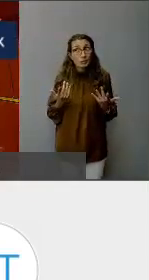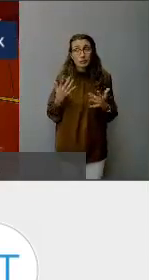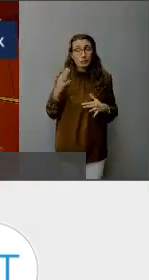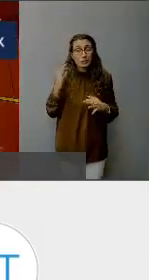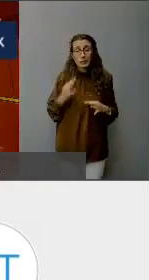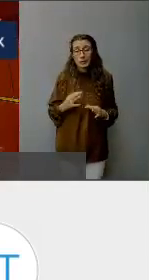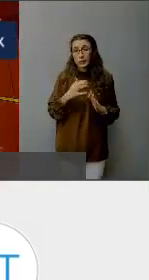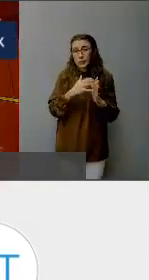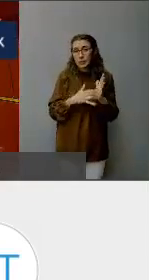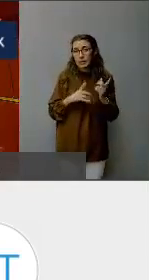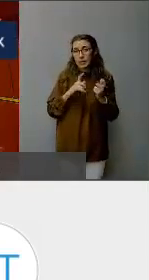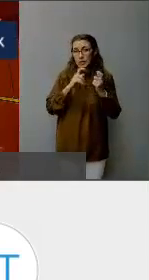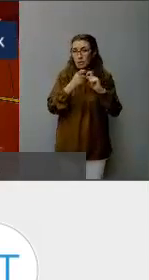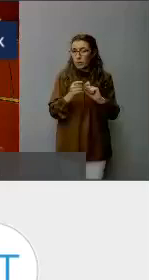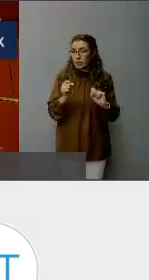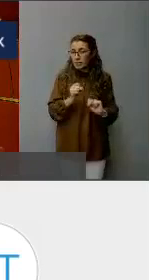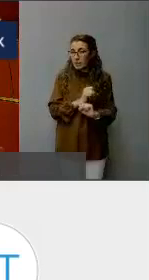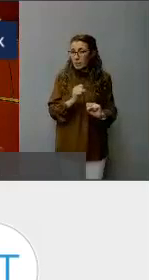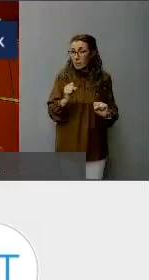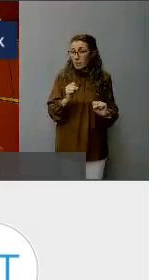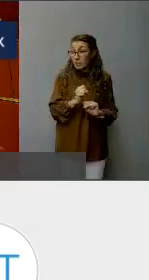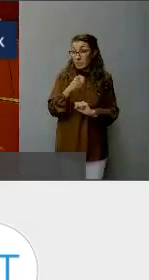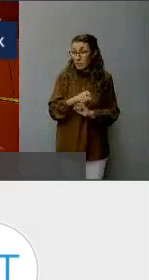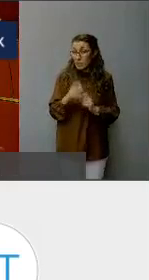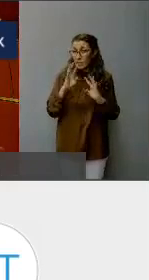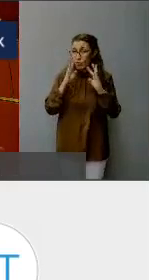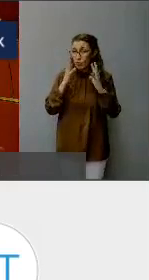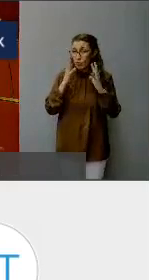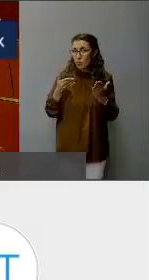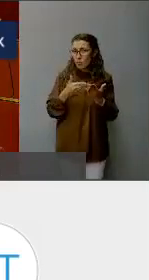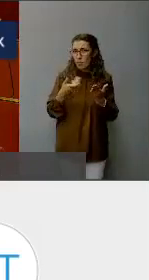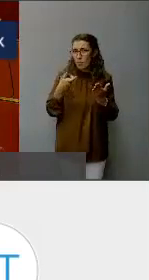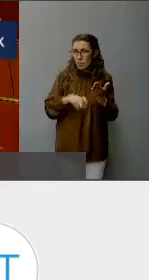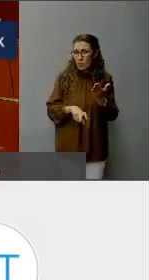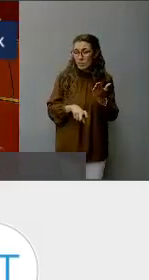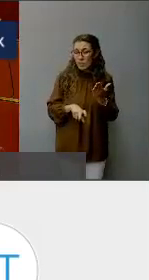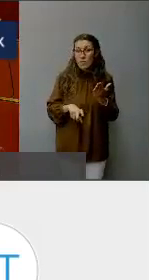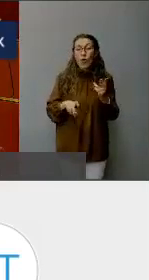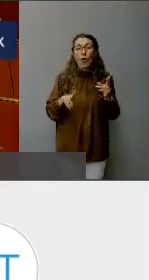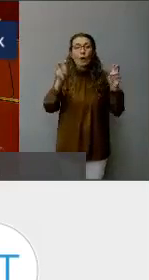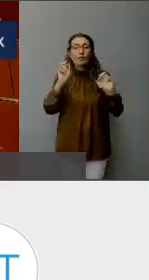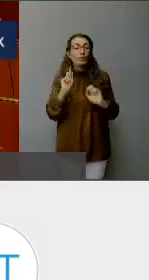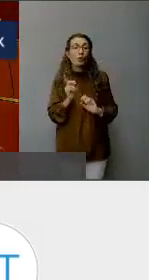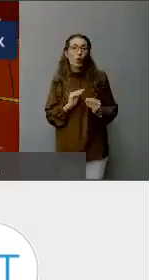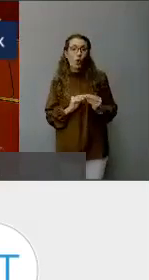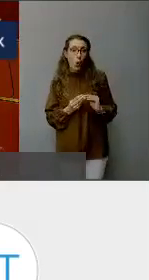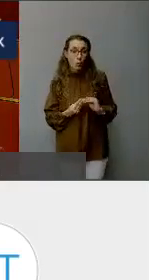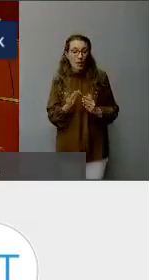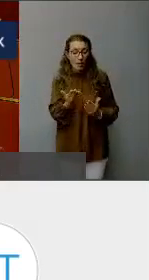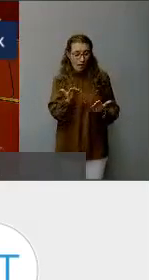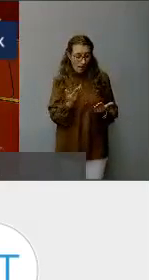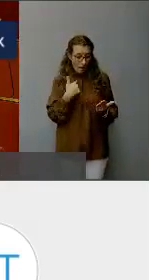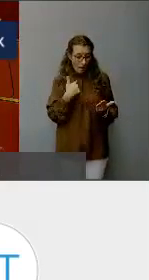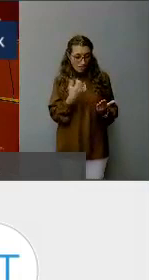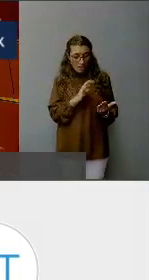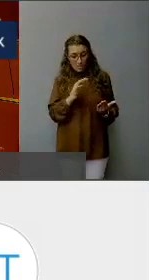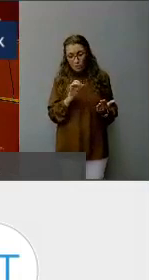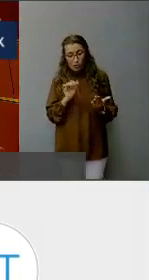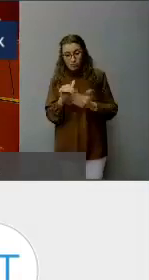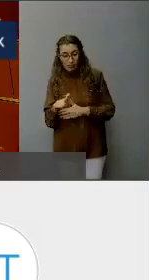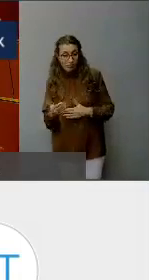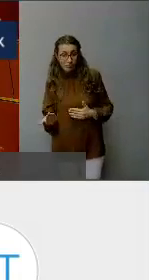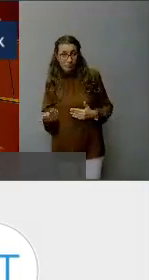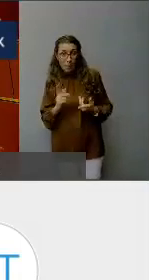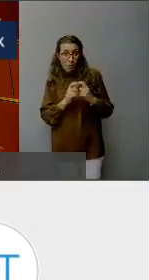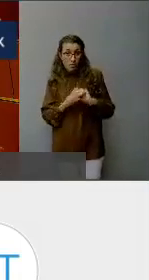il testo che oggi ci viene proposto dalla giunta perché il tema è quello del prendere o lasciare molto tipico del modo di fare e di questa